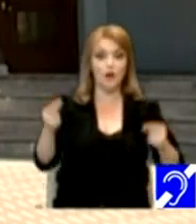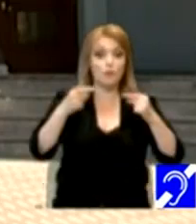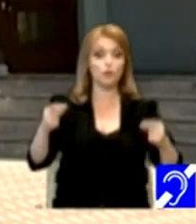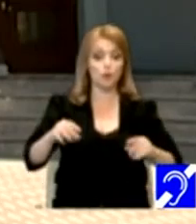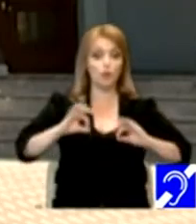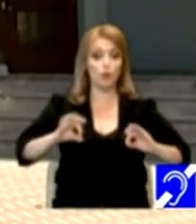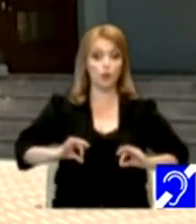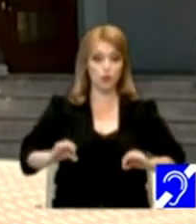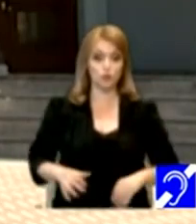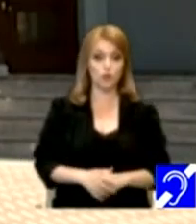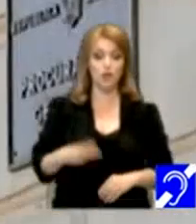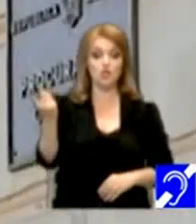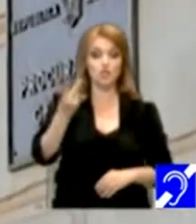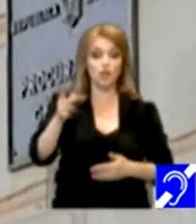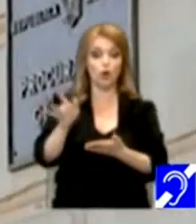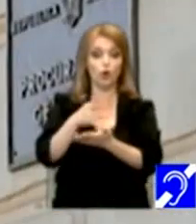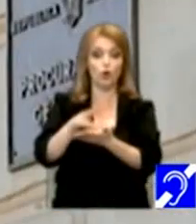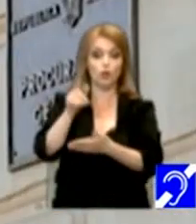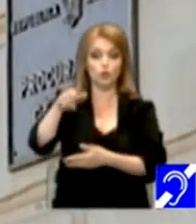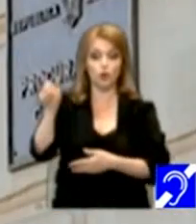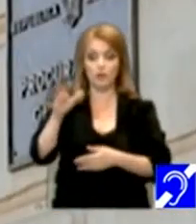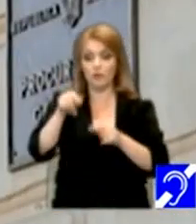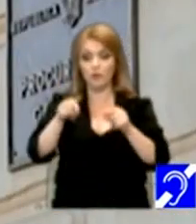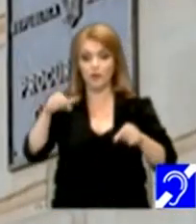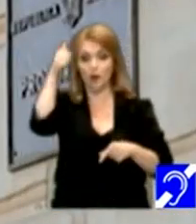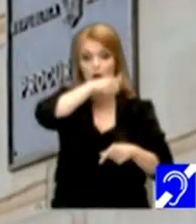Potrivit Procuraturii Generale, cei doi contabili în perioada